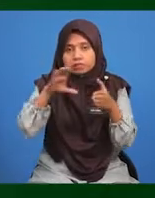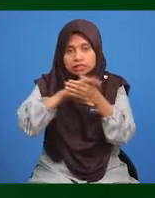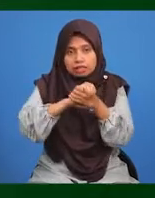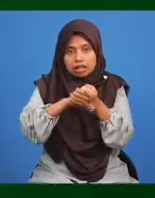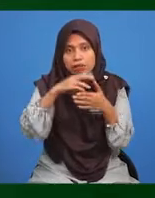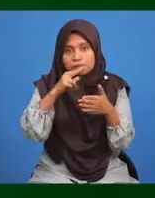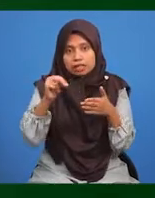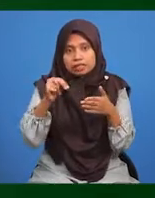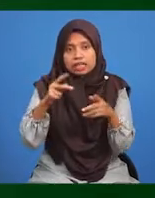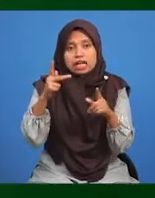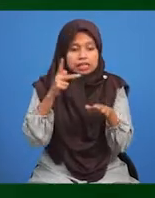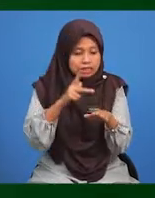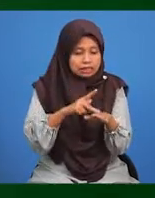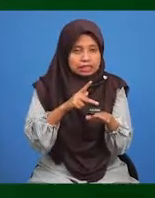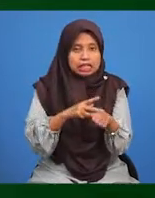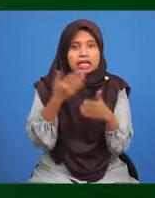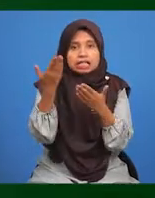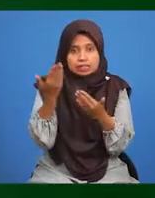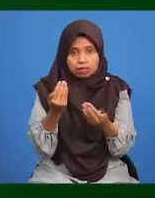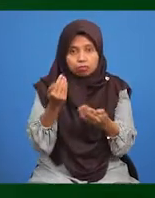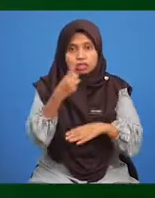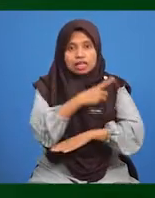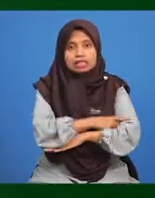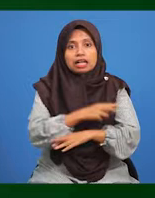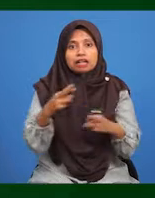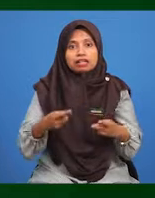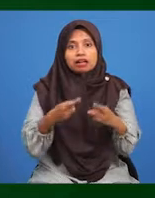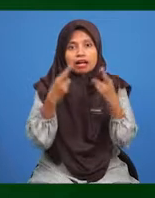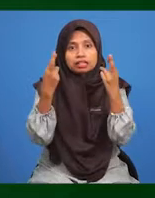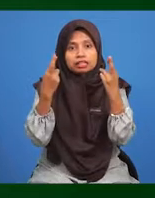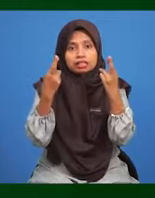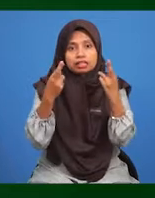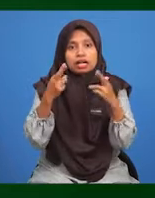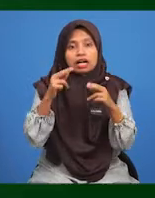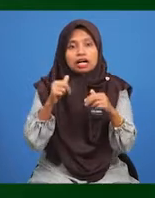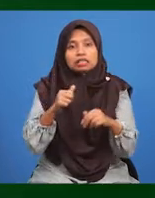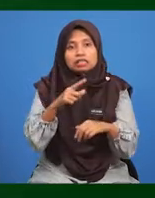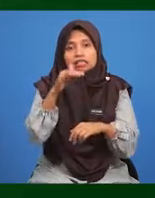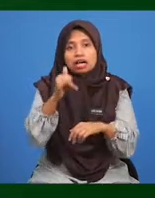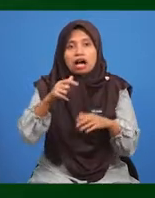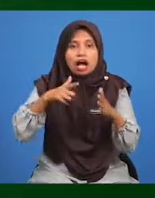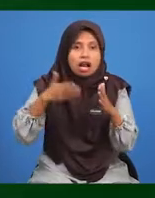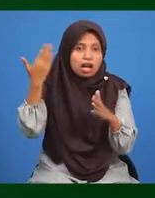bersalam-salaman ketika sambutan Hari Raya Aidilfitri yang lalu.